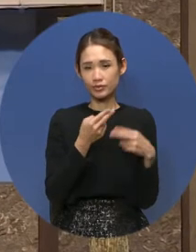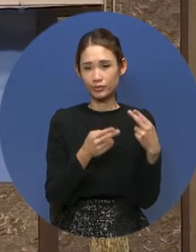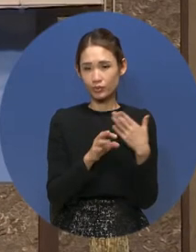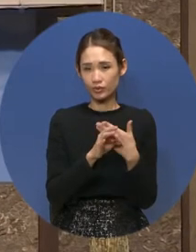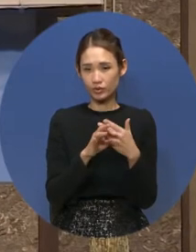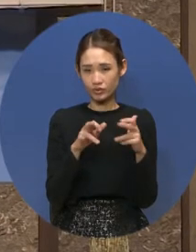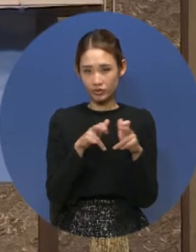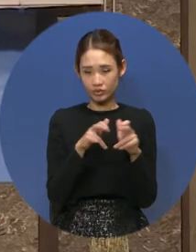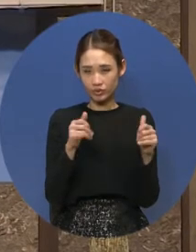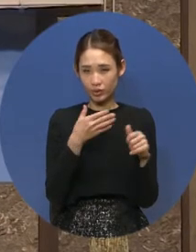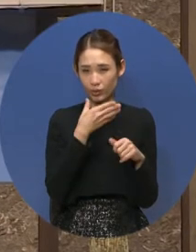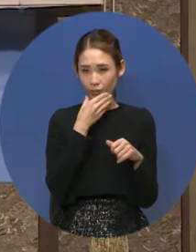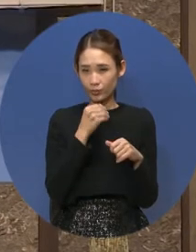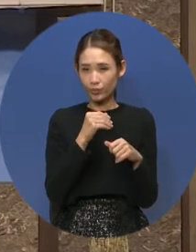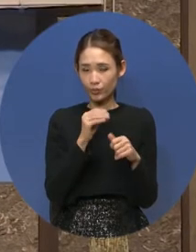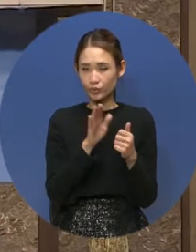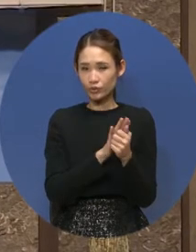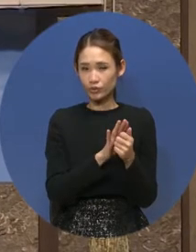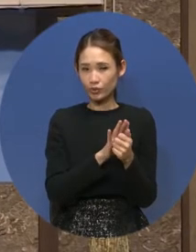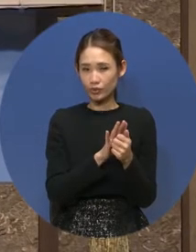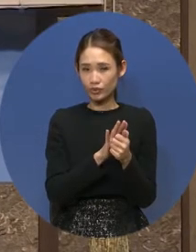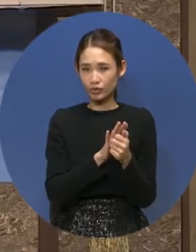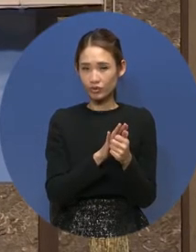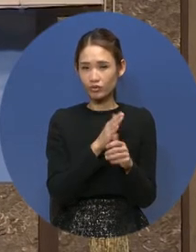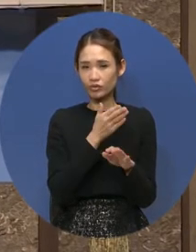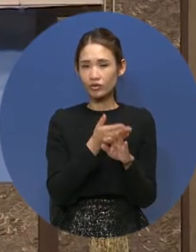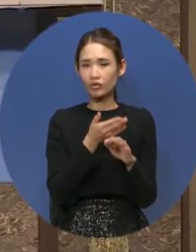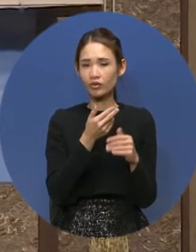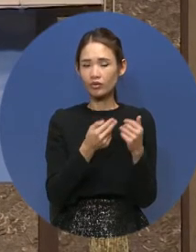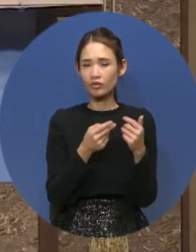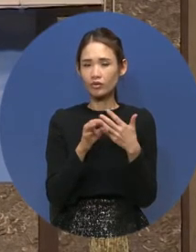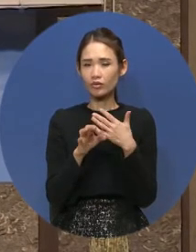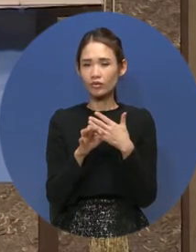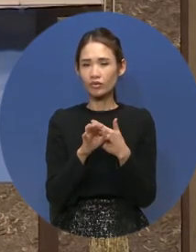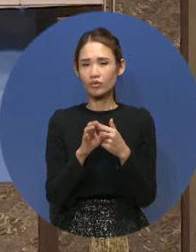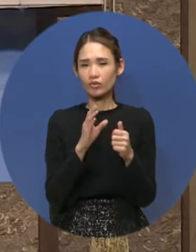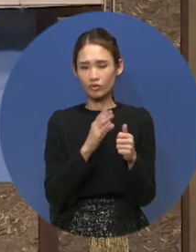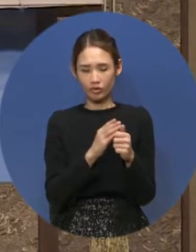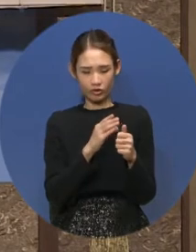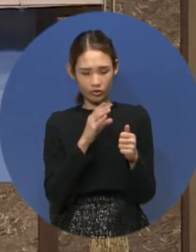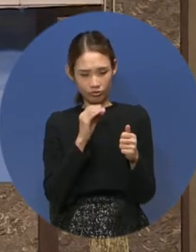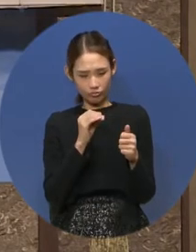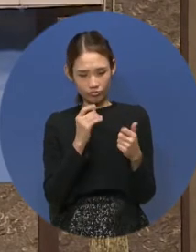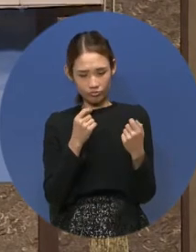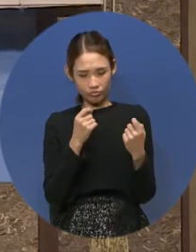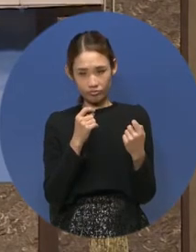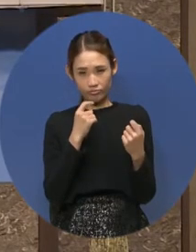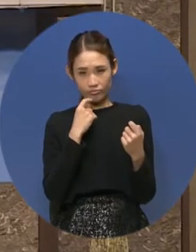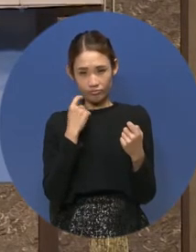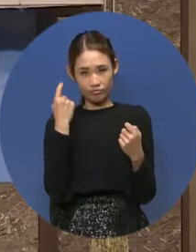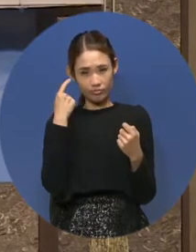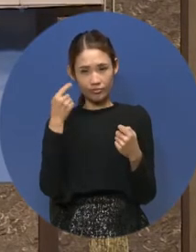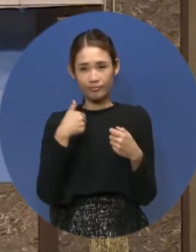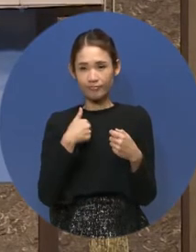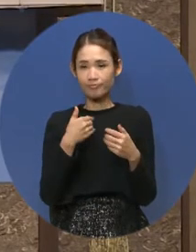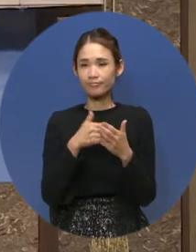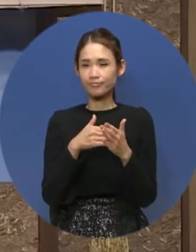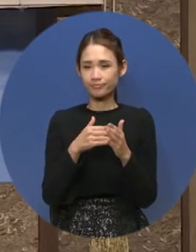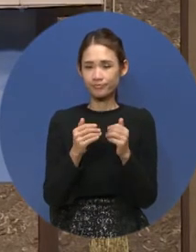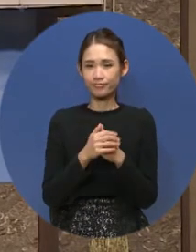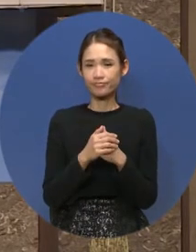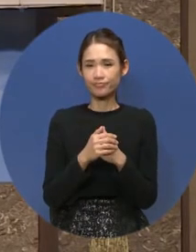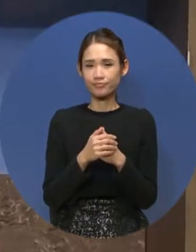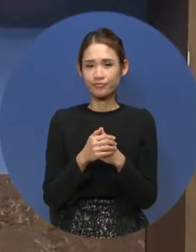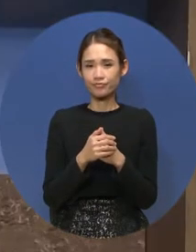비해서는 저희 구가 그런 장애인 복지 서비스가 네. 타구의 상당히 모범적인 모델이라고 자평을 받습니다. 예.